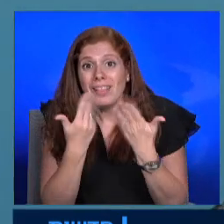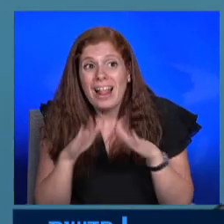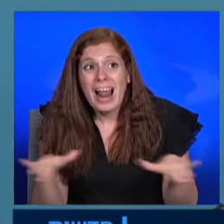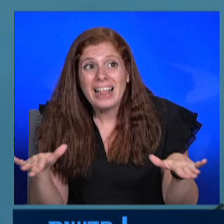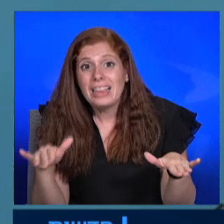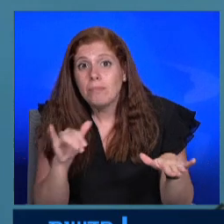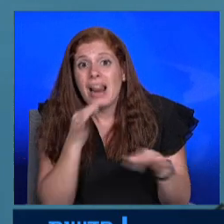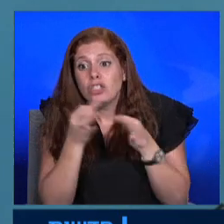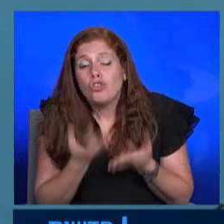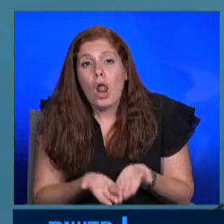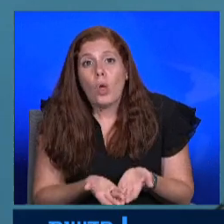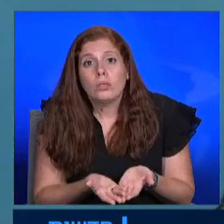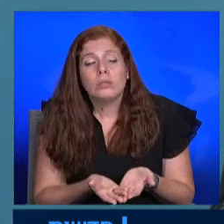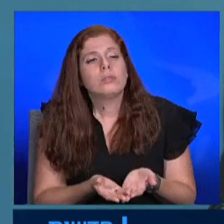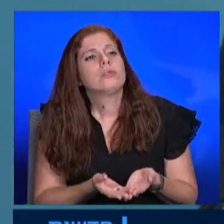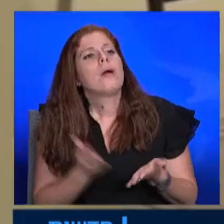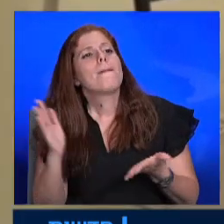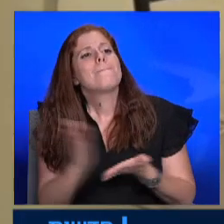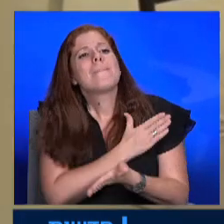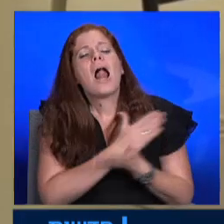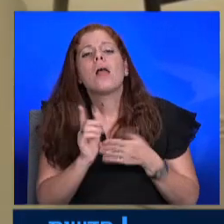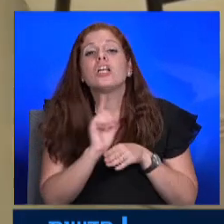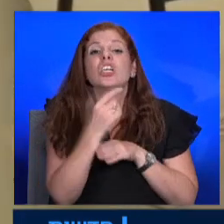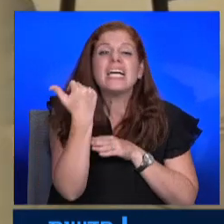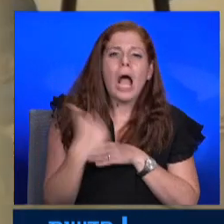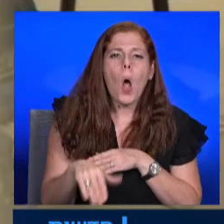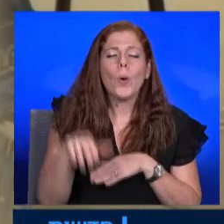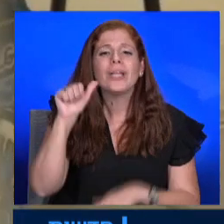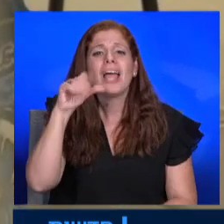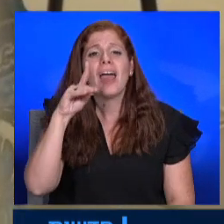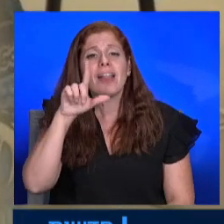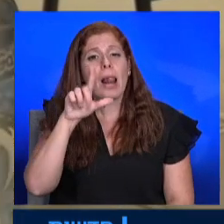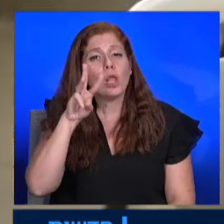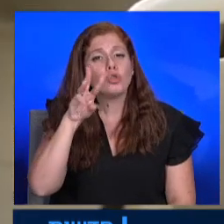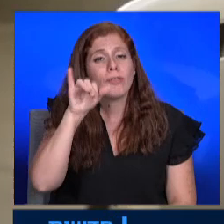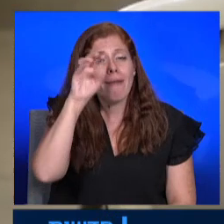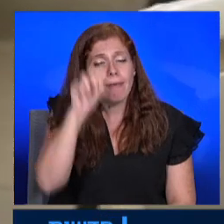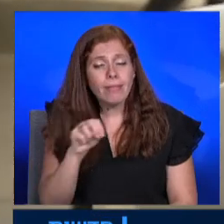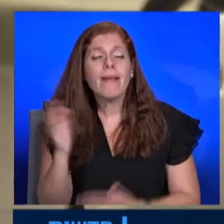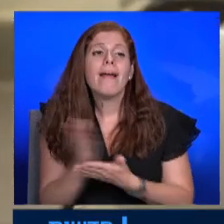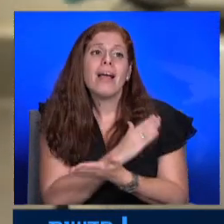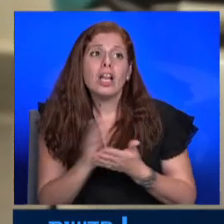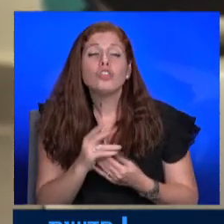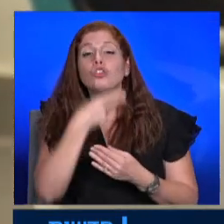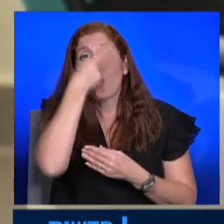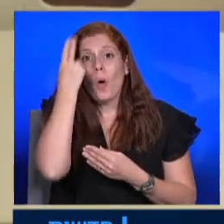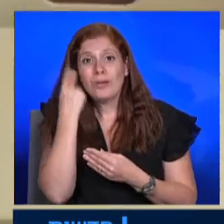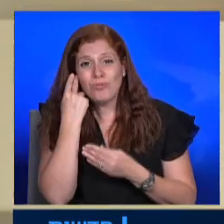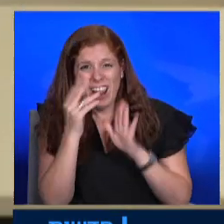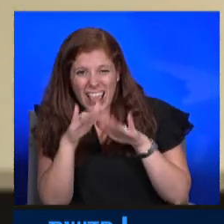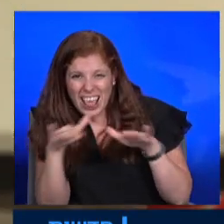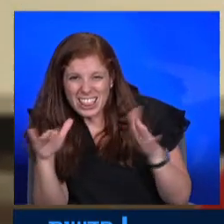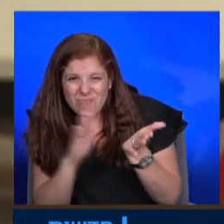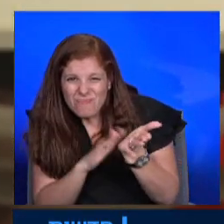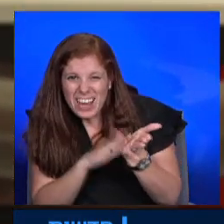של הרגע האחרון הודיע שר הבריאות אדלשטיין כי הורי תלמידי הגנים וכיתות א' יורשו להיכנס עם ילדיהם